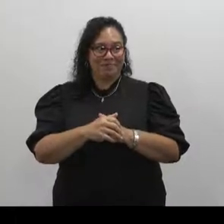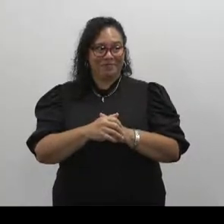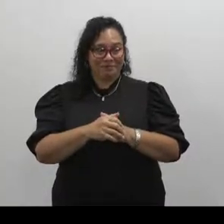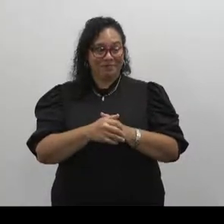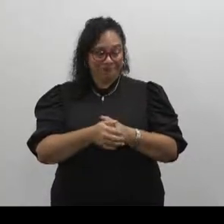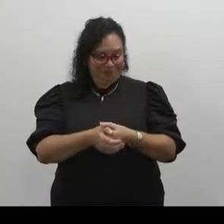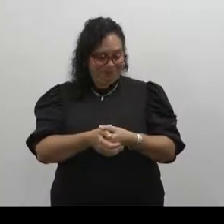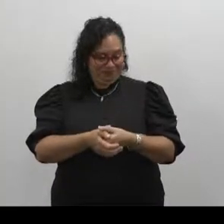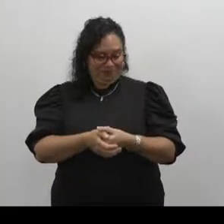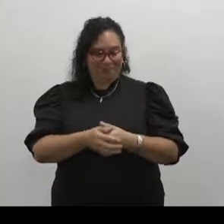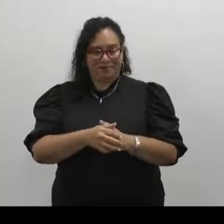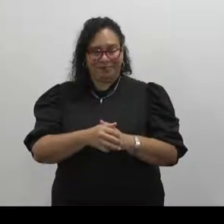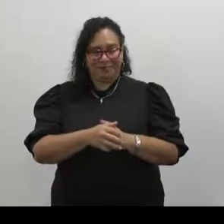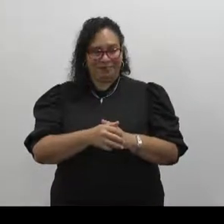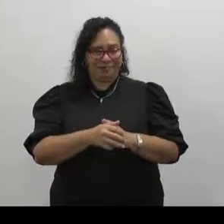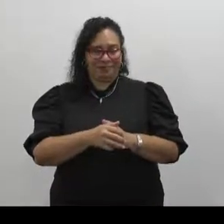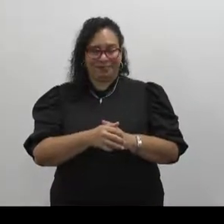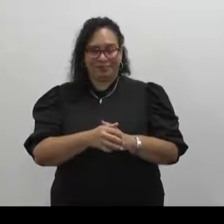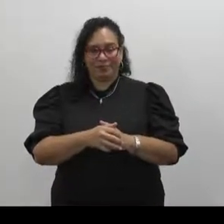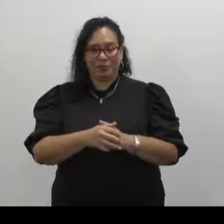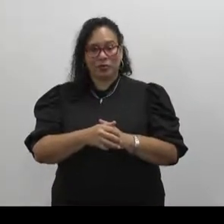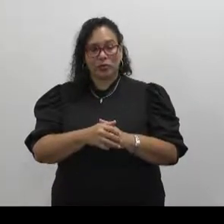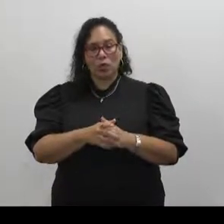cả cầm rồng đã lụa